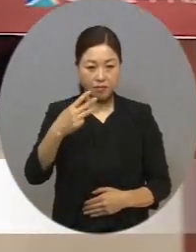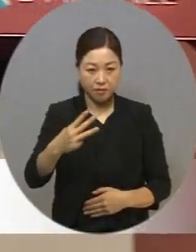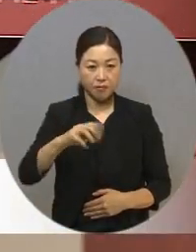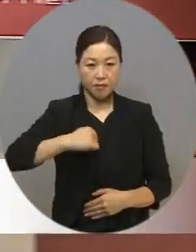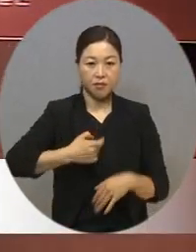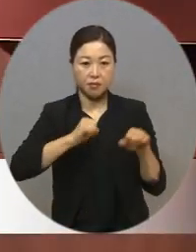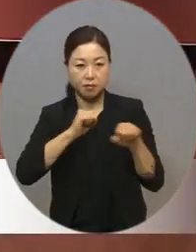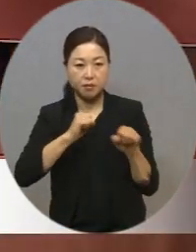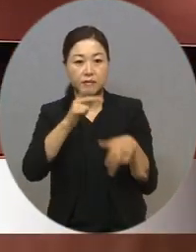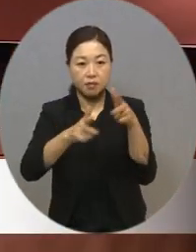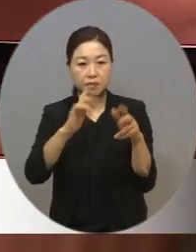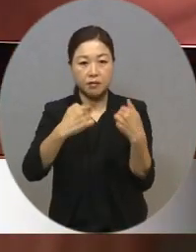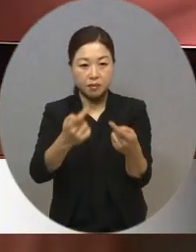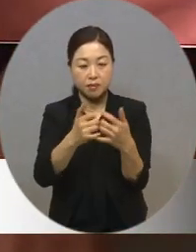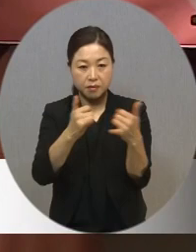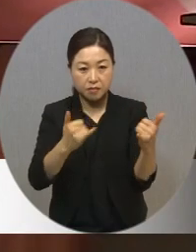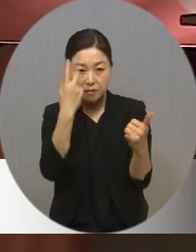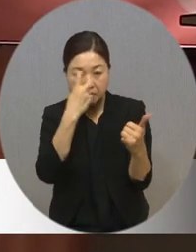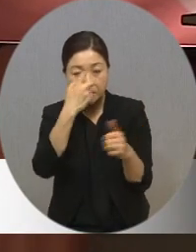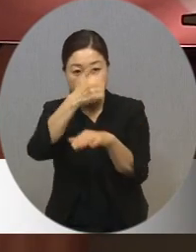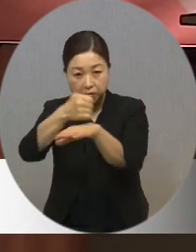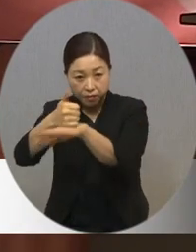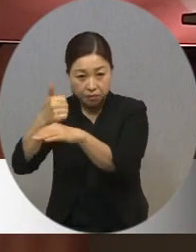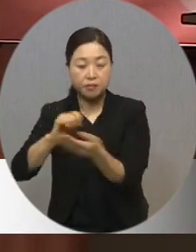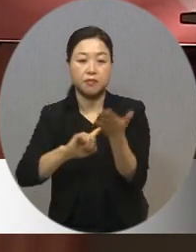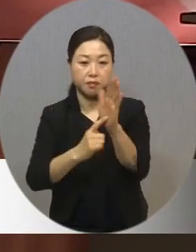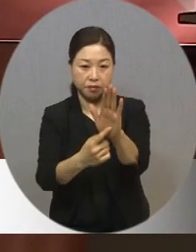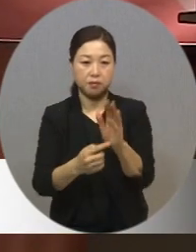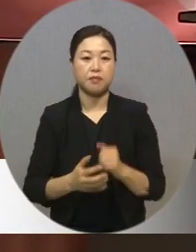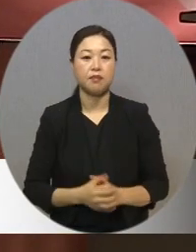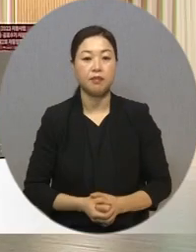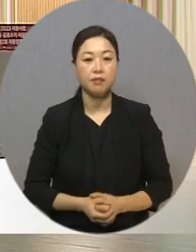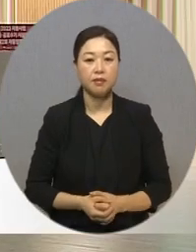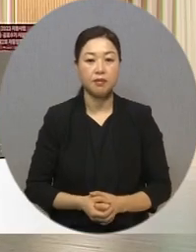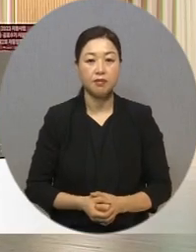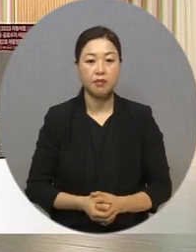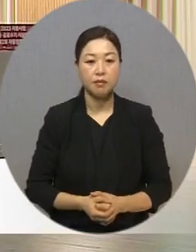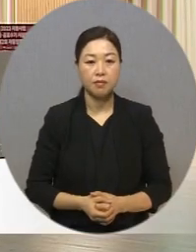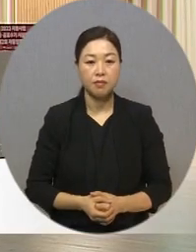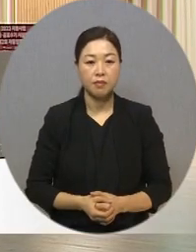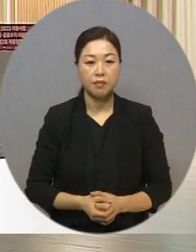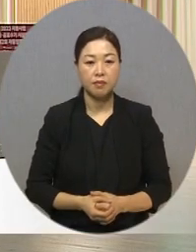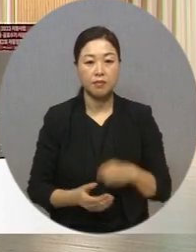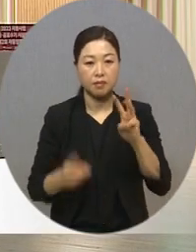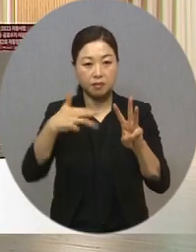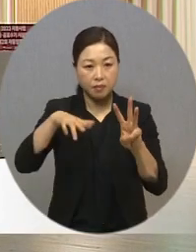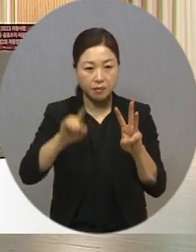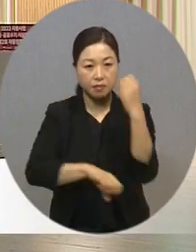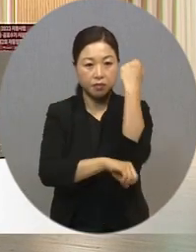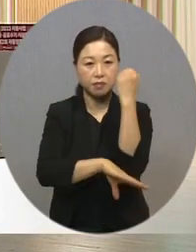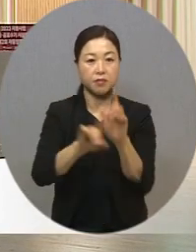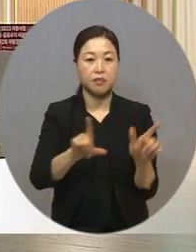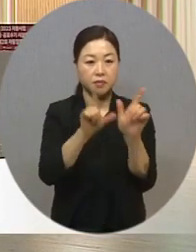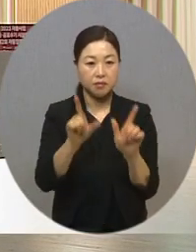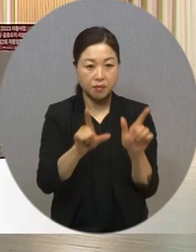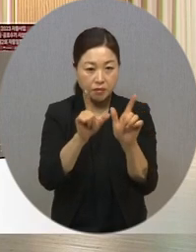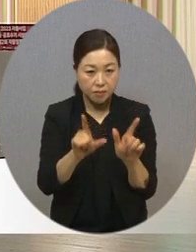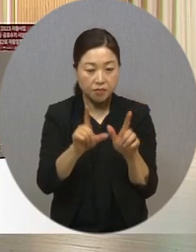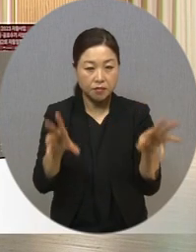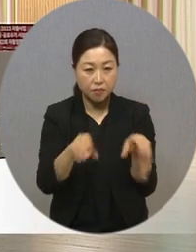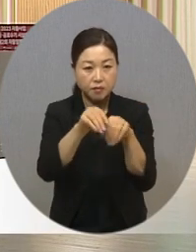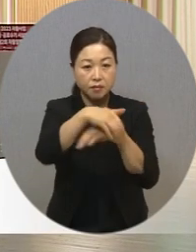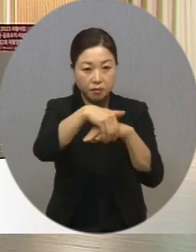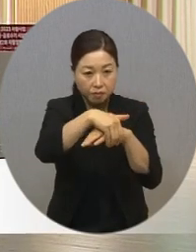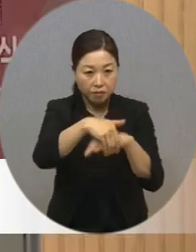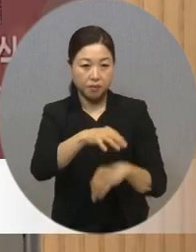자활 사업 참여자 실태조사 결과에 대한 발표가 이어졌습니다 제 3차 기초생활보장 종합계획이 수급자